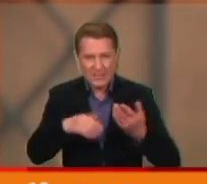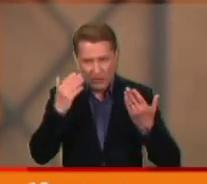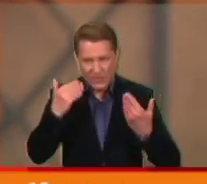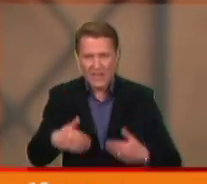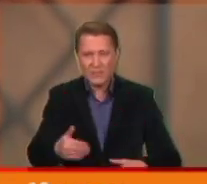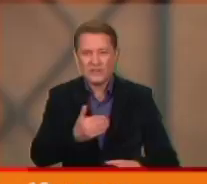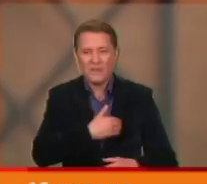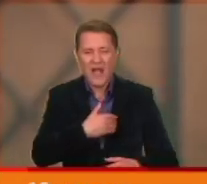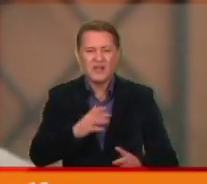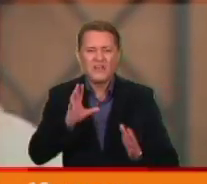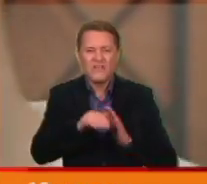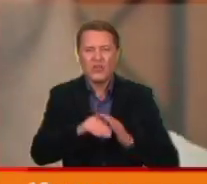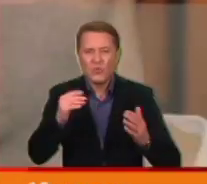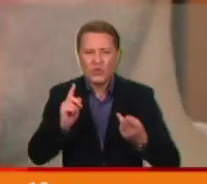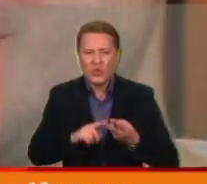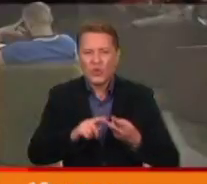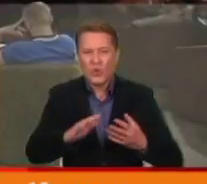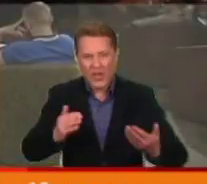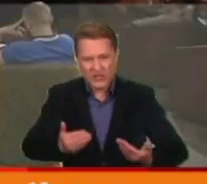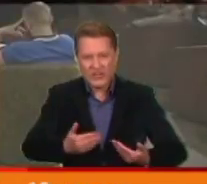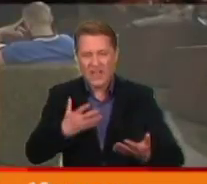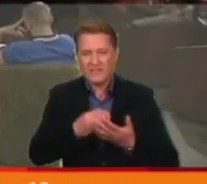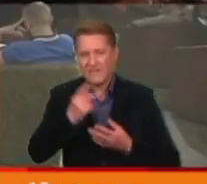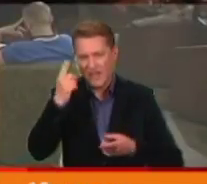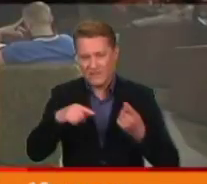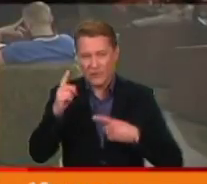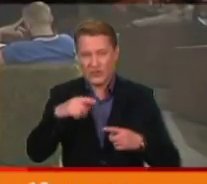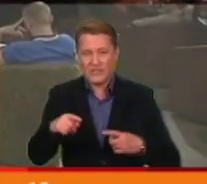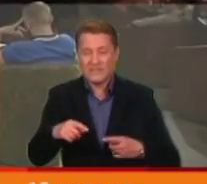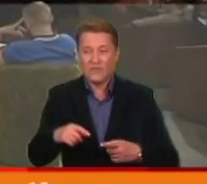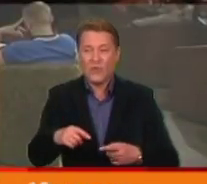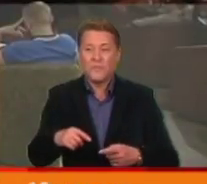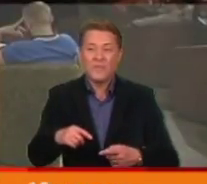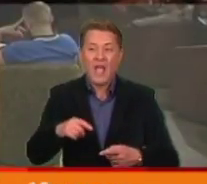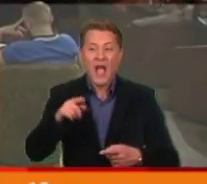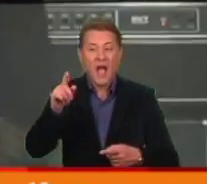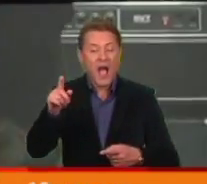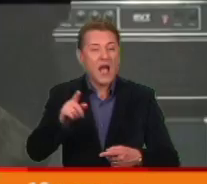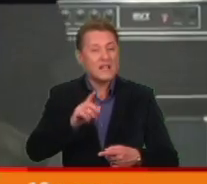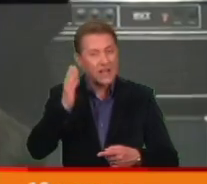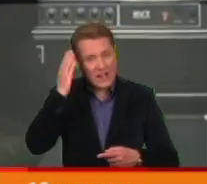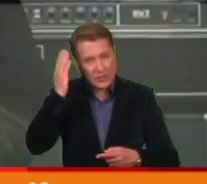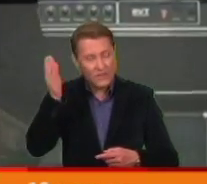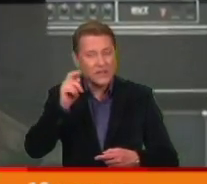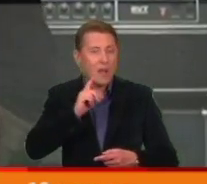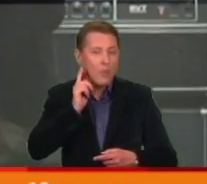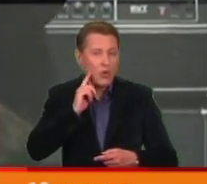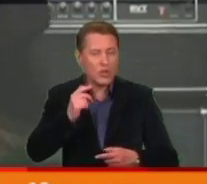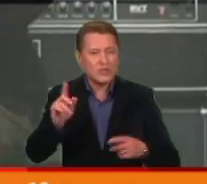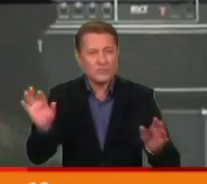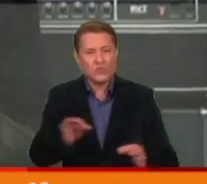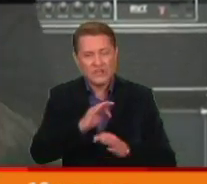намагаються вдихнути друге життя в своїй творчості. Ветеранам на п'яти наступає талановита молодь з музичними